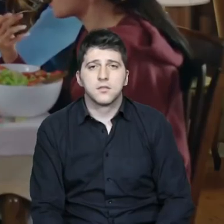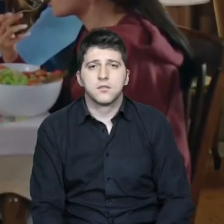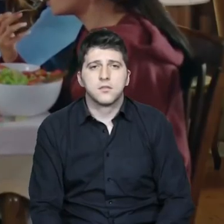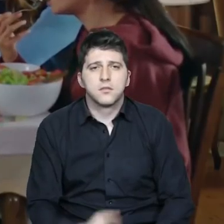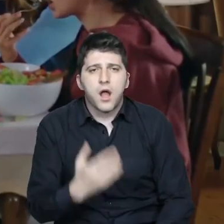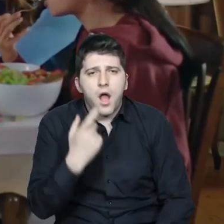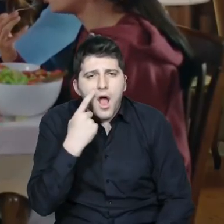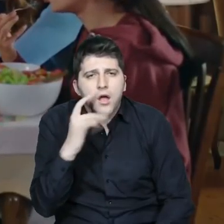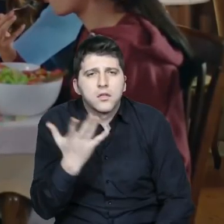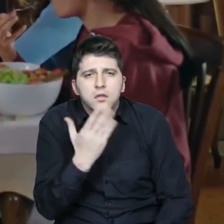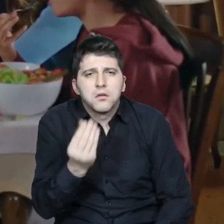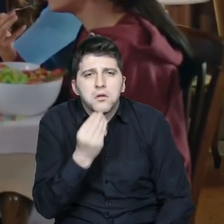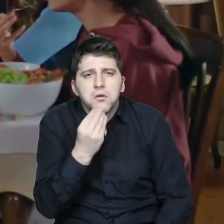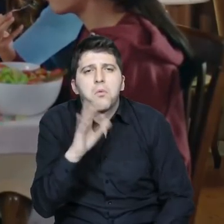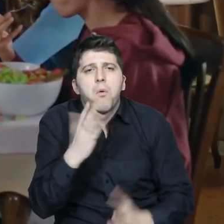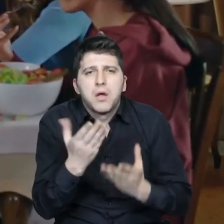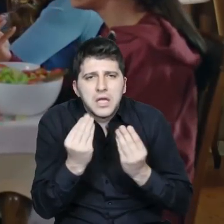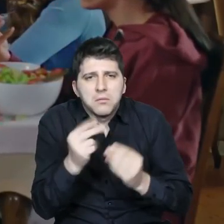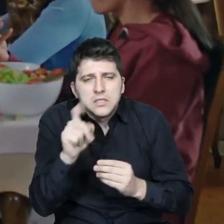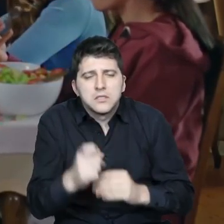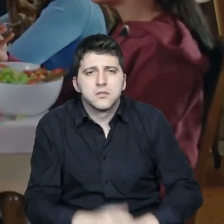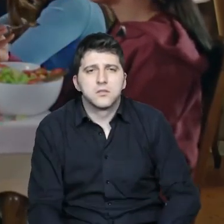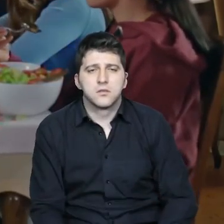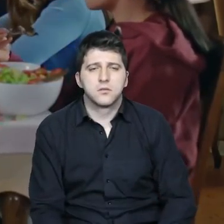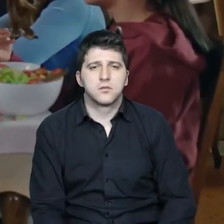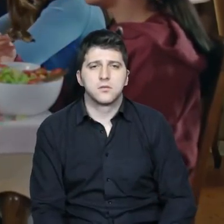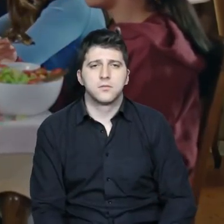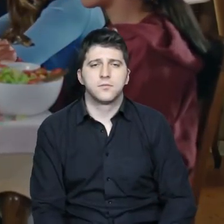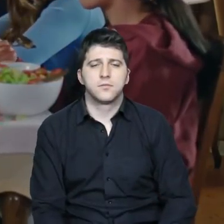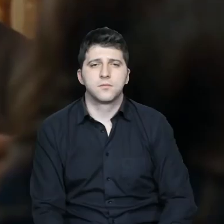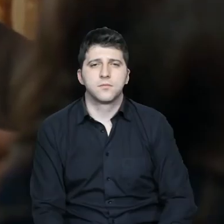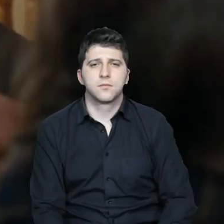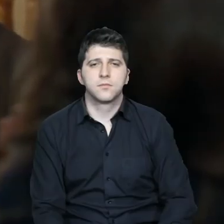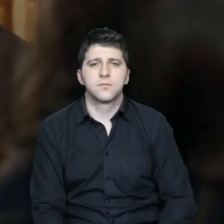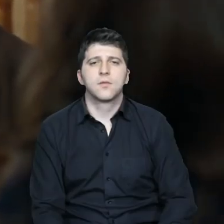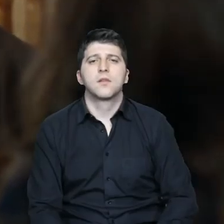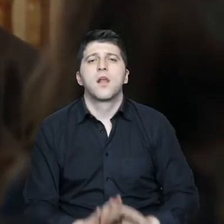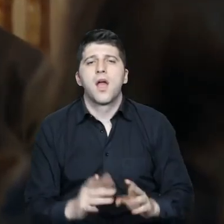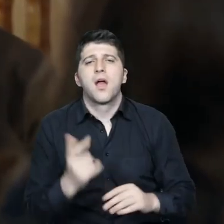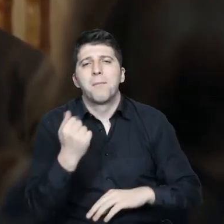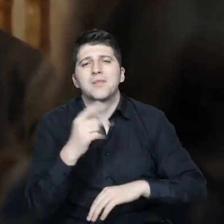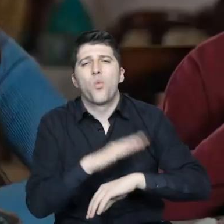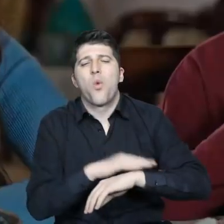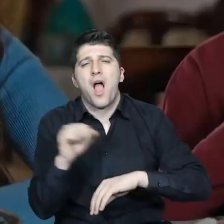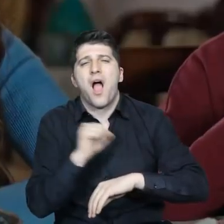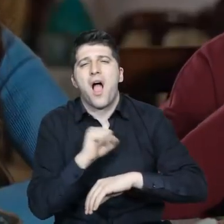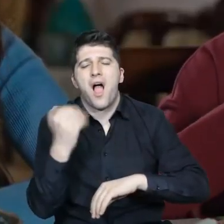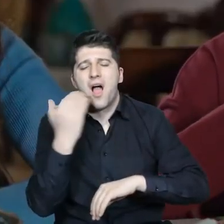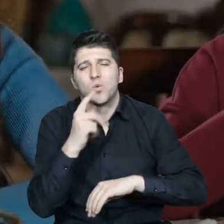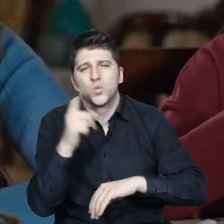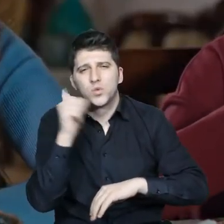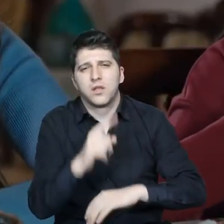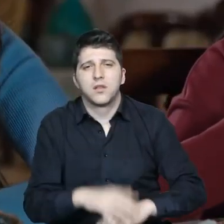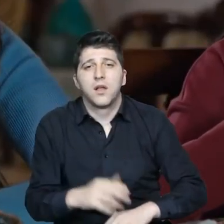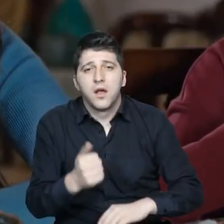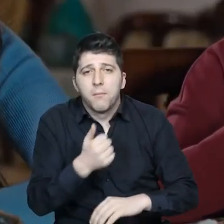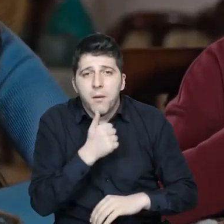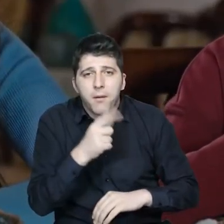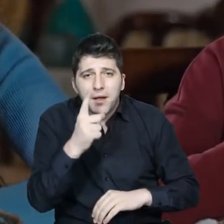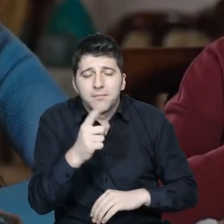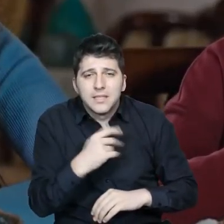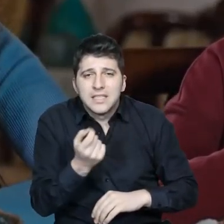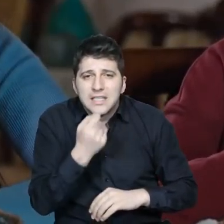Hayırdır, işten de pek açık. İyi misin? Ha, evet. Biraz kolum sızlıyordu ondan. Babacığım, sana